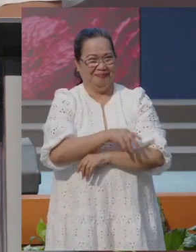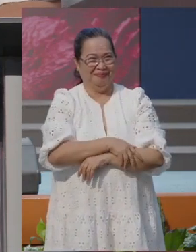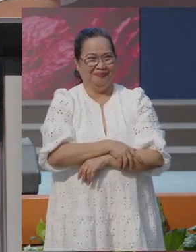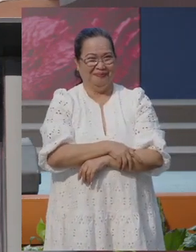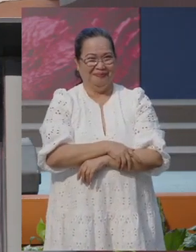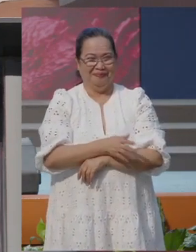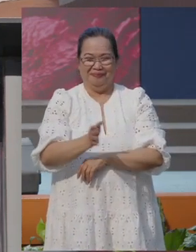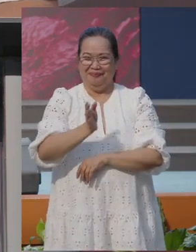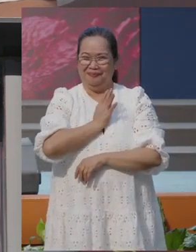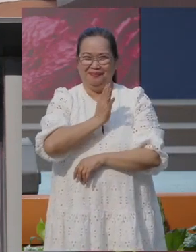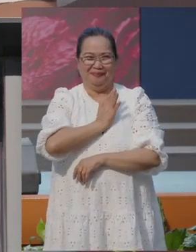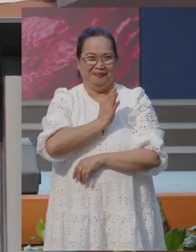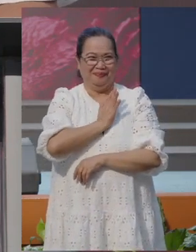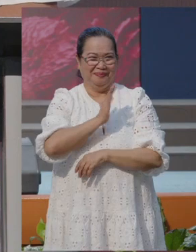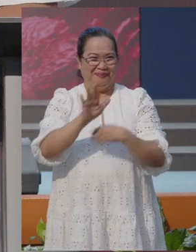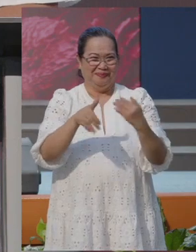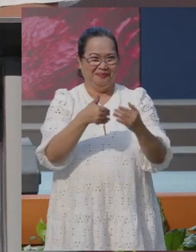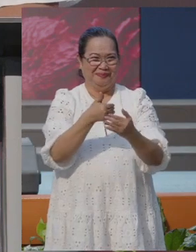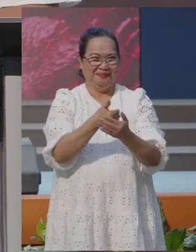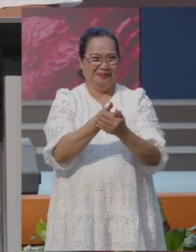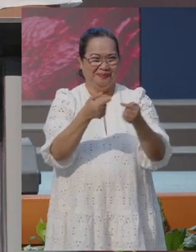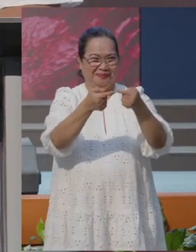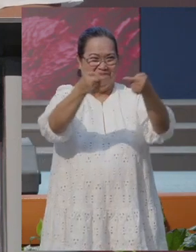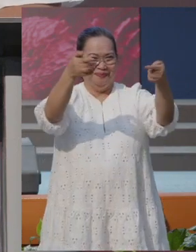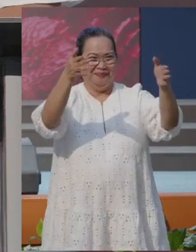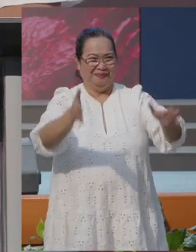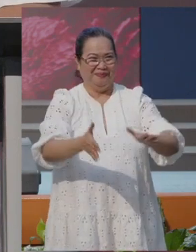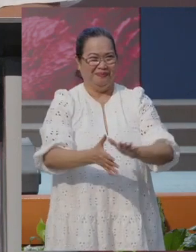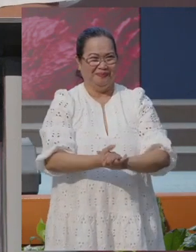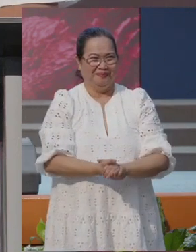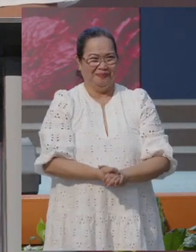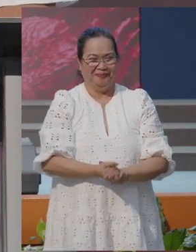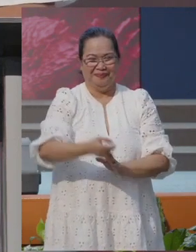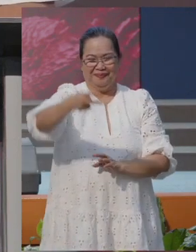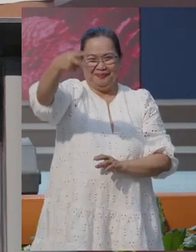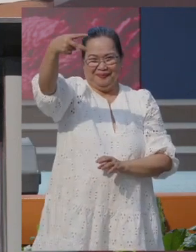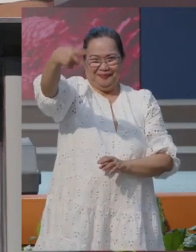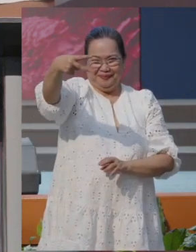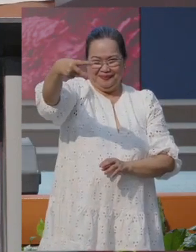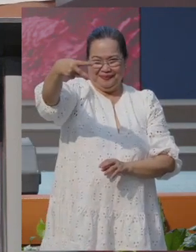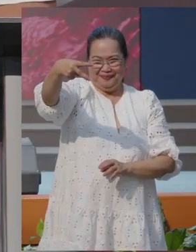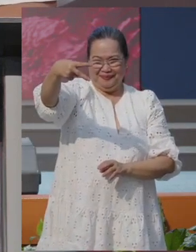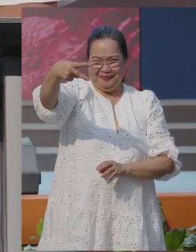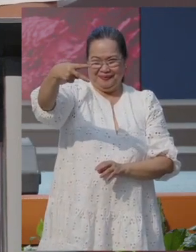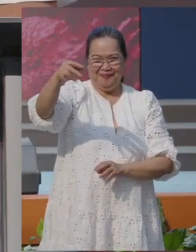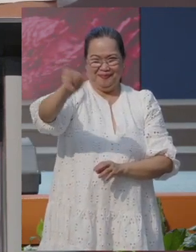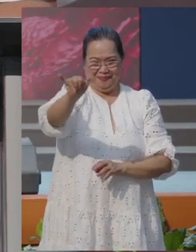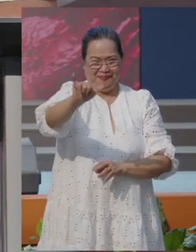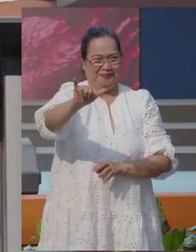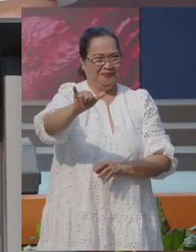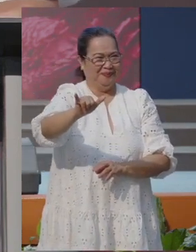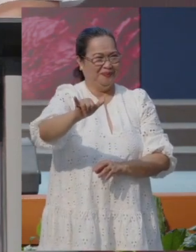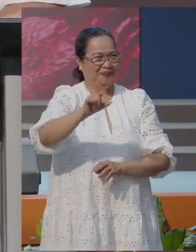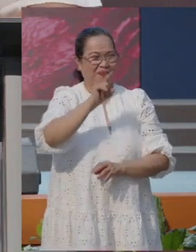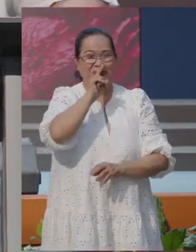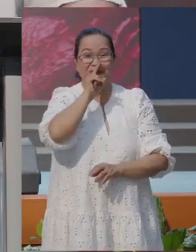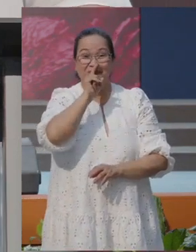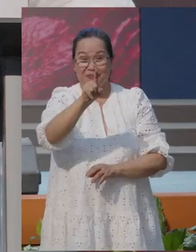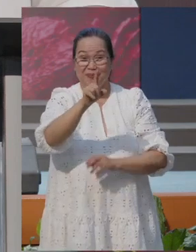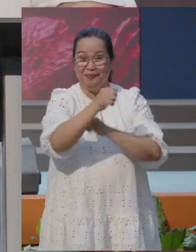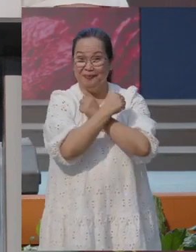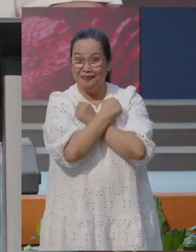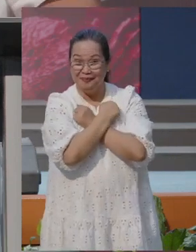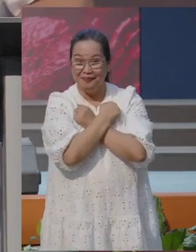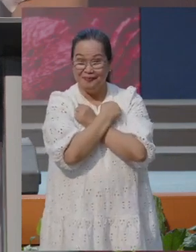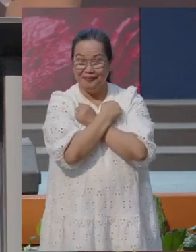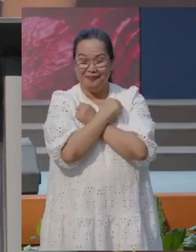ng kabutihan sa kaaway. Yung pangalawa, parang pareho din nun. Ang tunay na pag-ibig